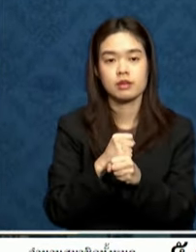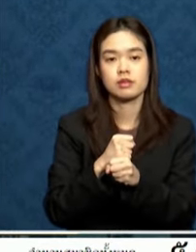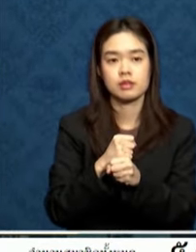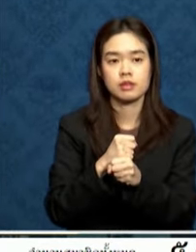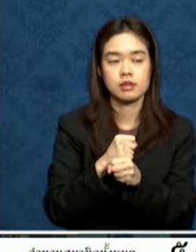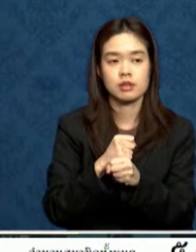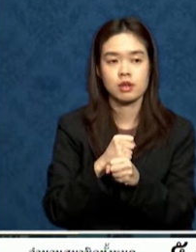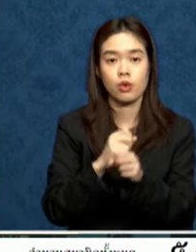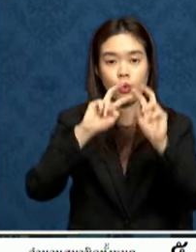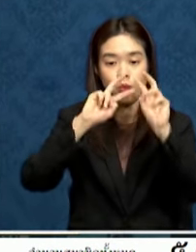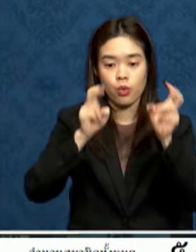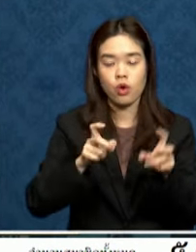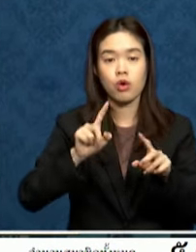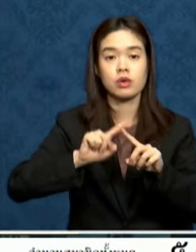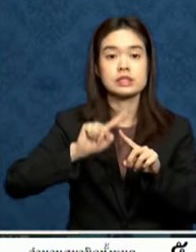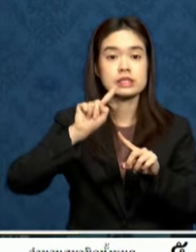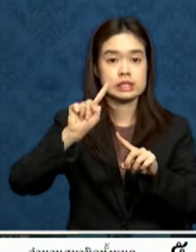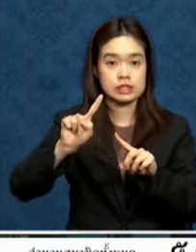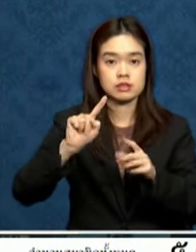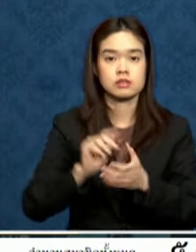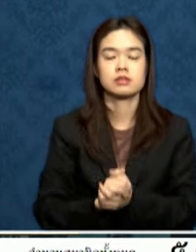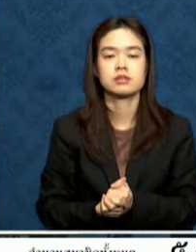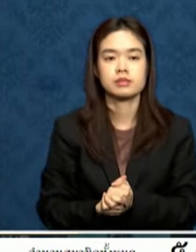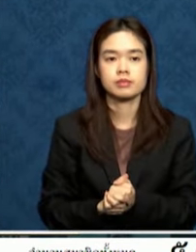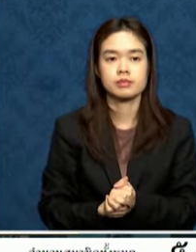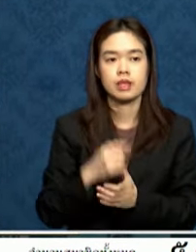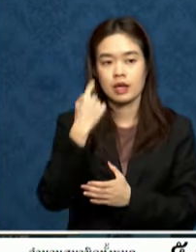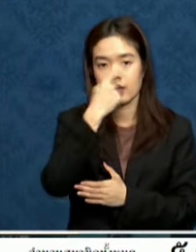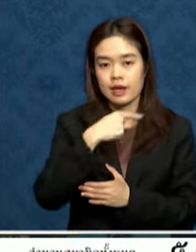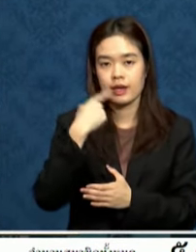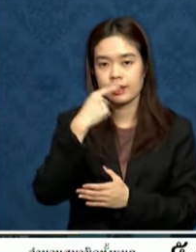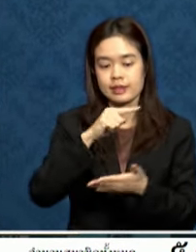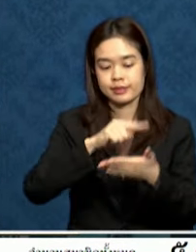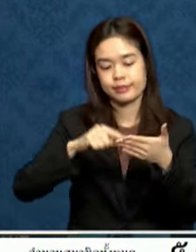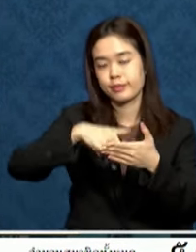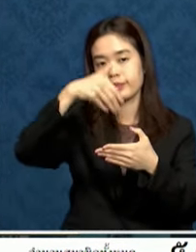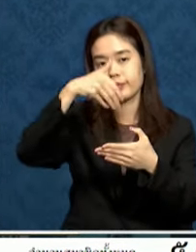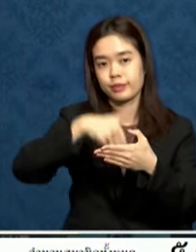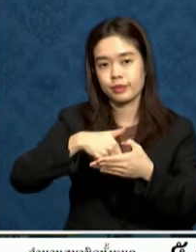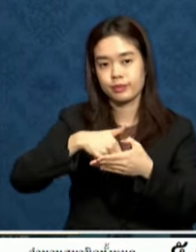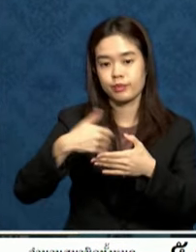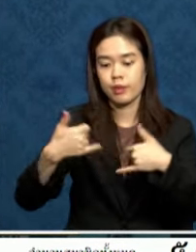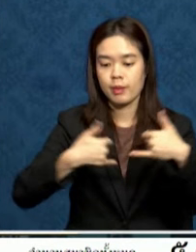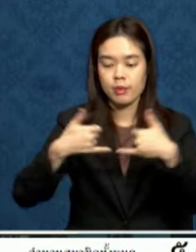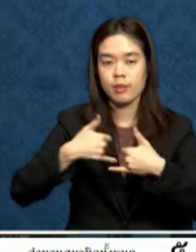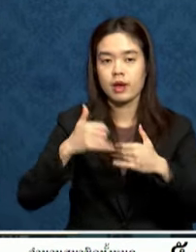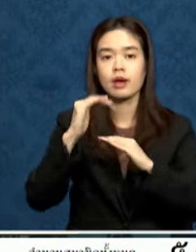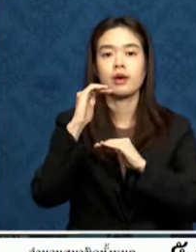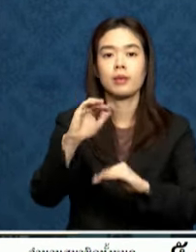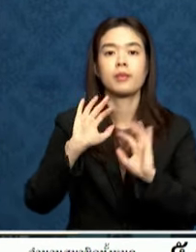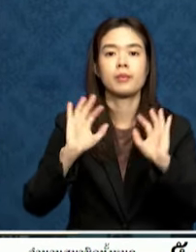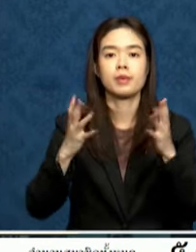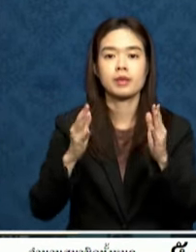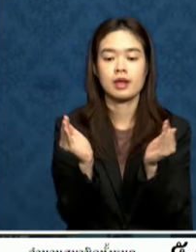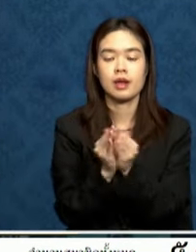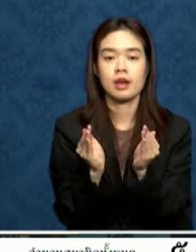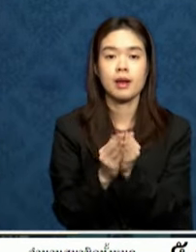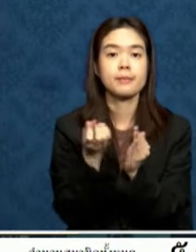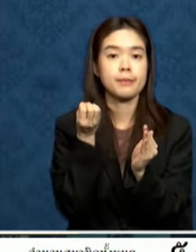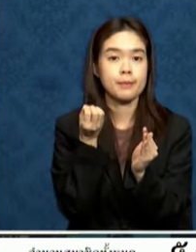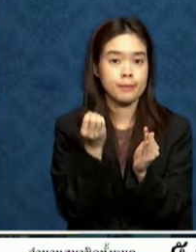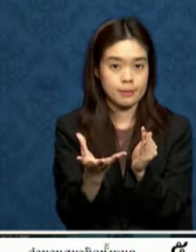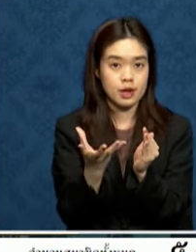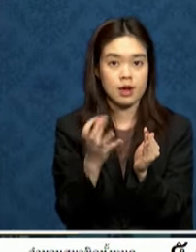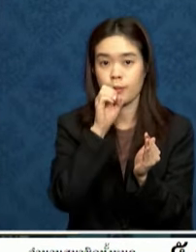หัวข้อที่ 1นะครับจำนวนผู้มาใช้สิทธิ์ลงมติไม่ได้กำหนดครับท่านประธานครับเสียงข้างมาก